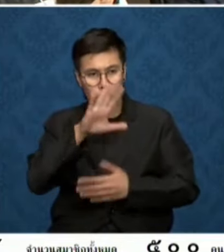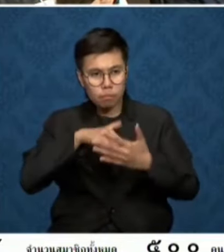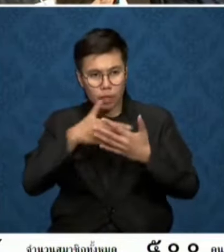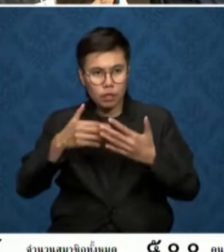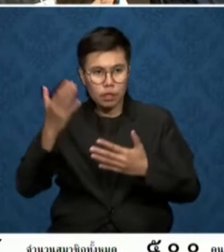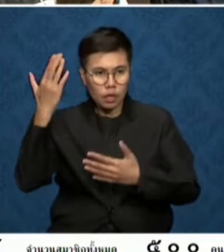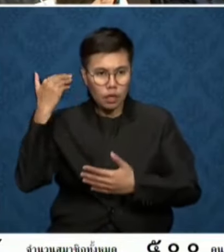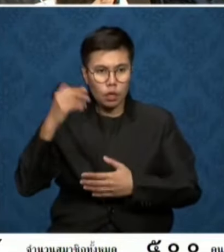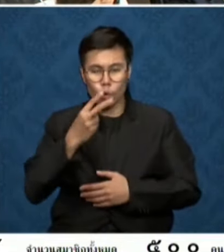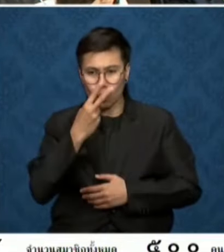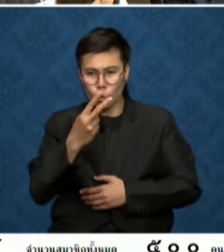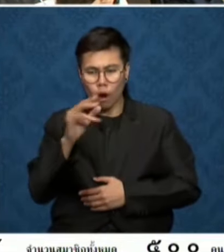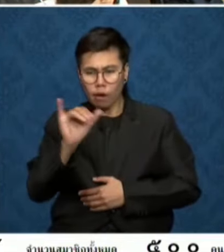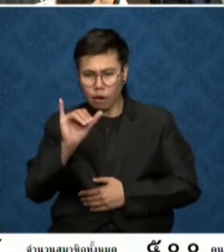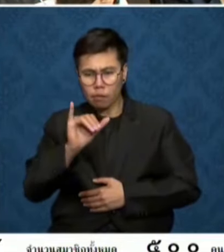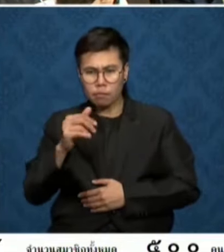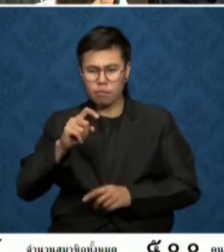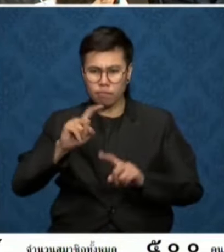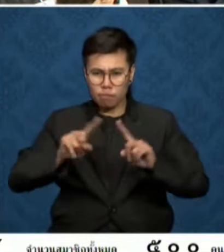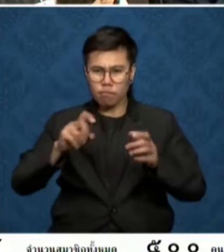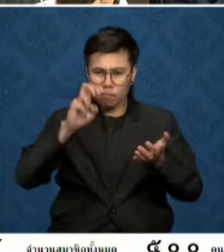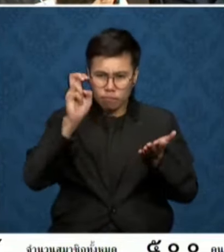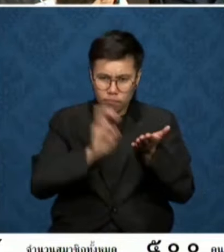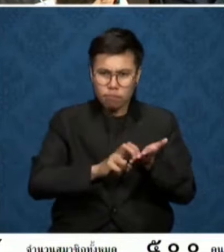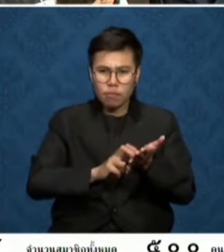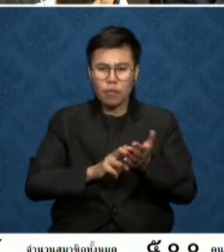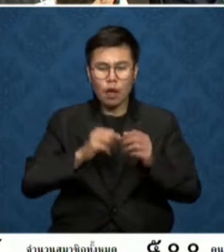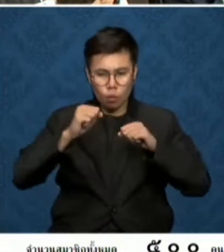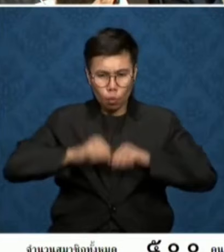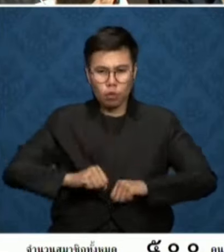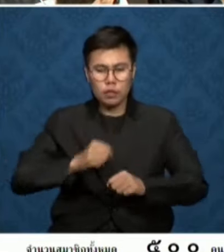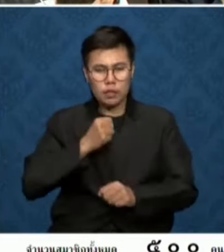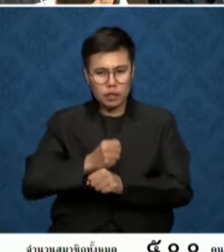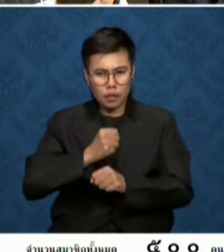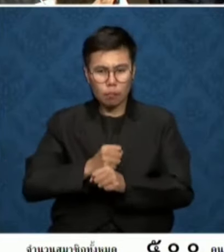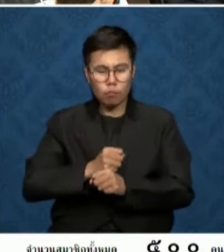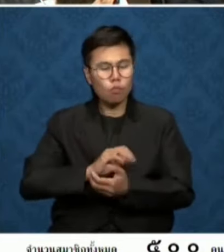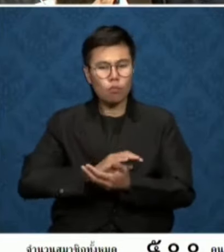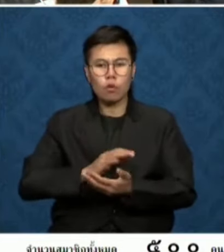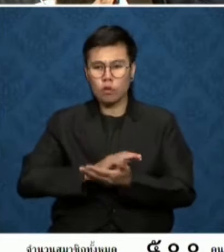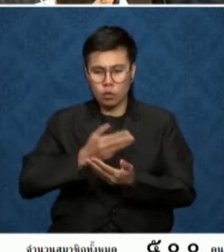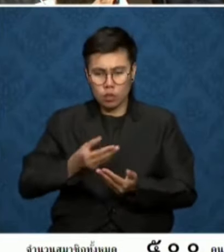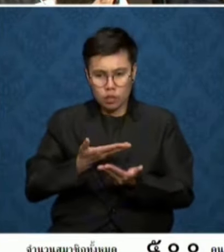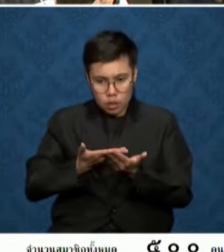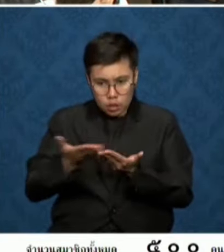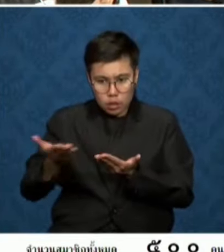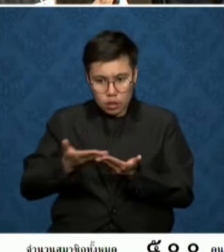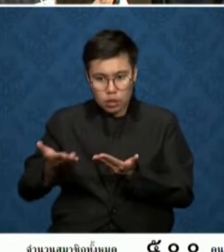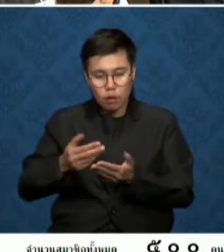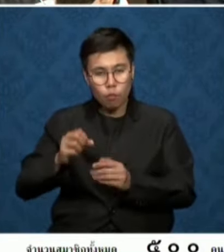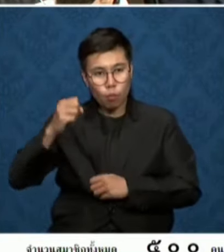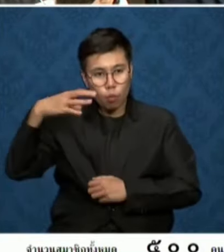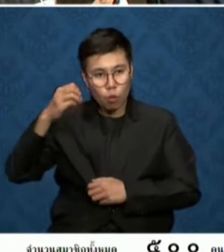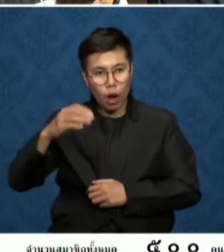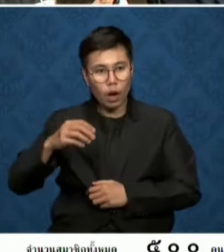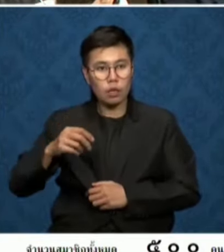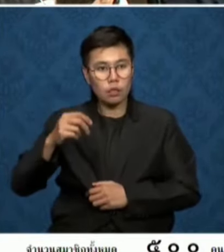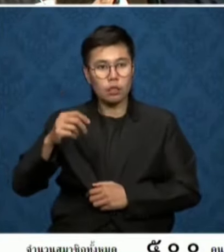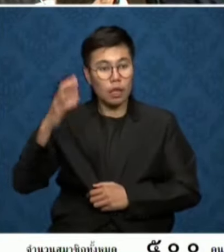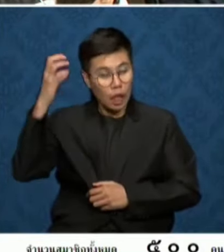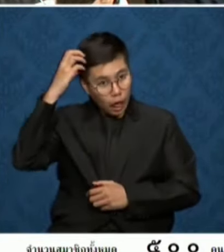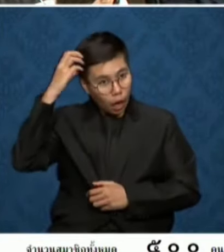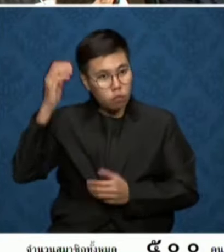นนั้นก็ยังไม่ออกแต่ก็มีการอนุมัติทำสัญญาทำสัมปทานกับการซื้อไฟฟ้าจากประเทศลาวจาก3เขื่อนไปเรียบร้อยแ